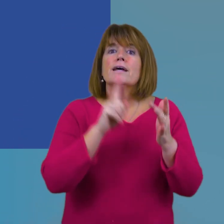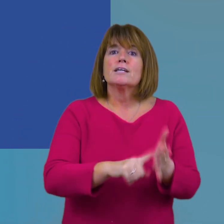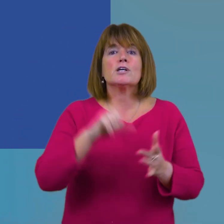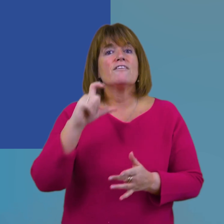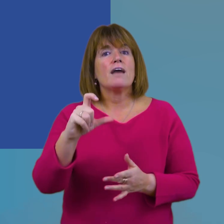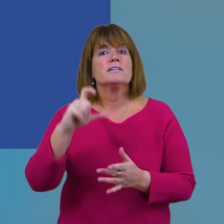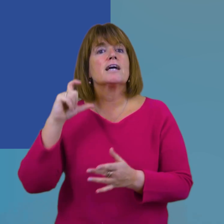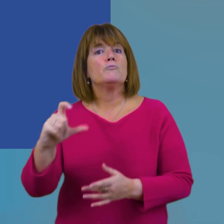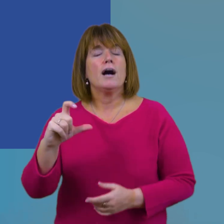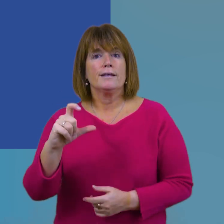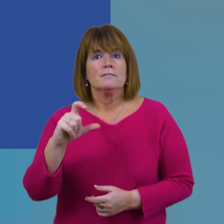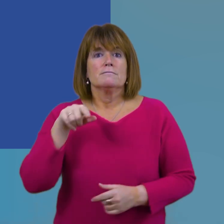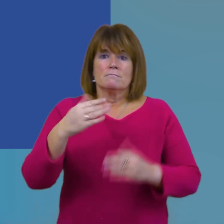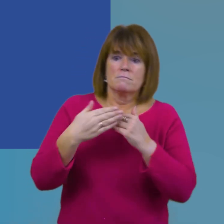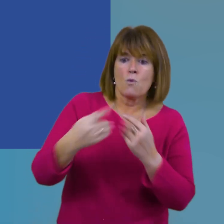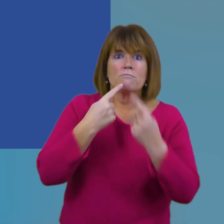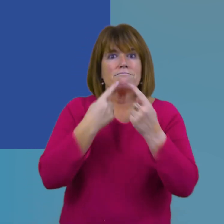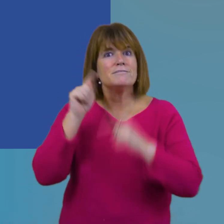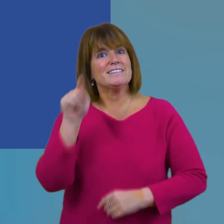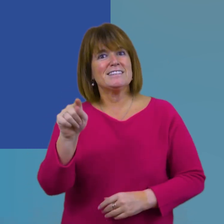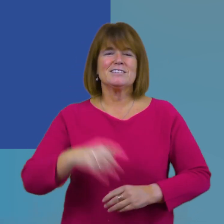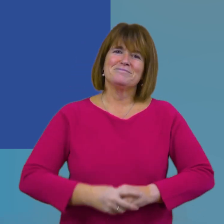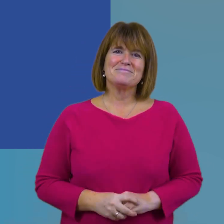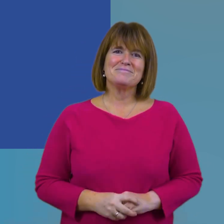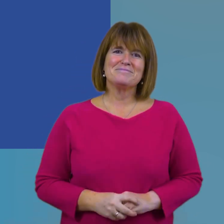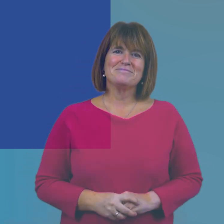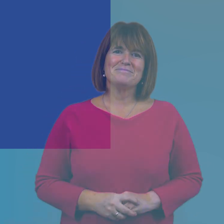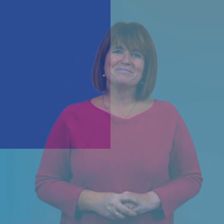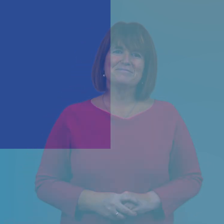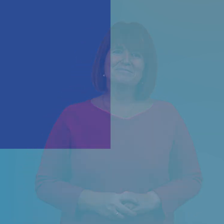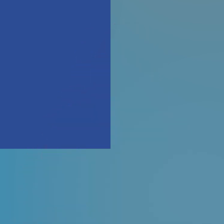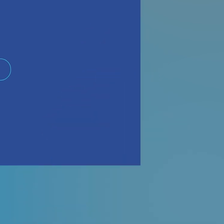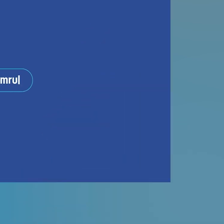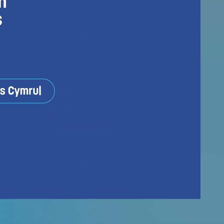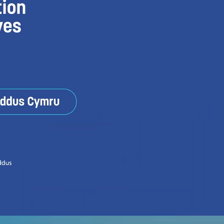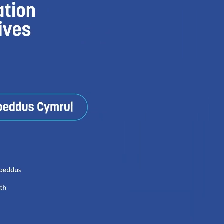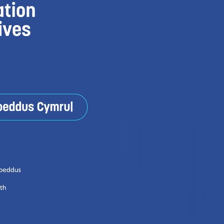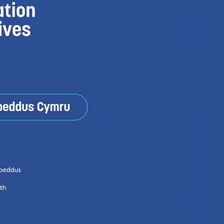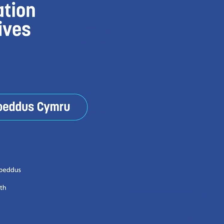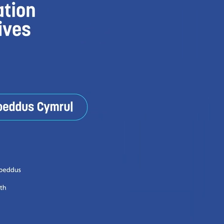Chwiliwch Brechlynau Iechyd Cyhoeddus Cymru am ragor o wybodaeth.